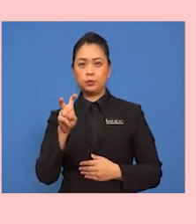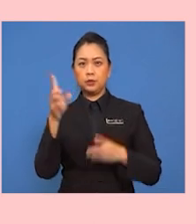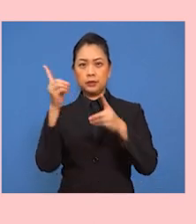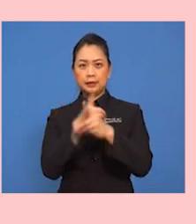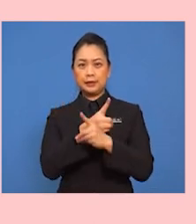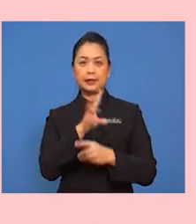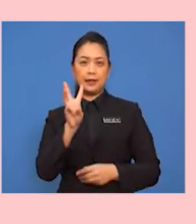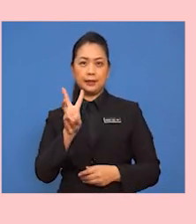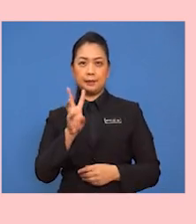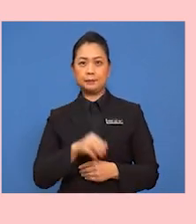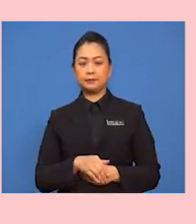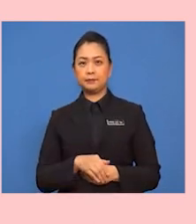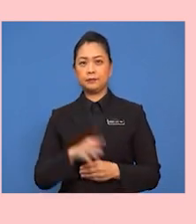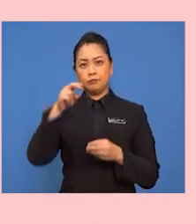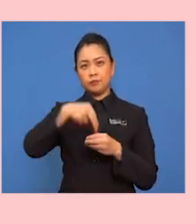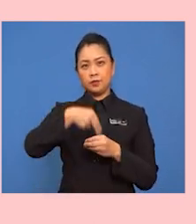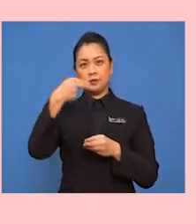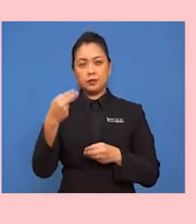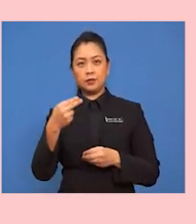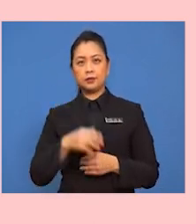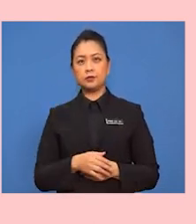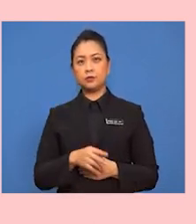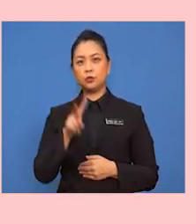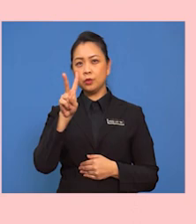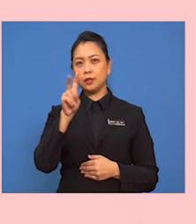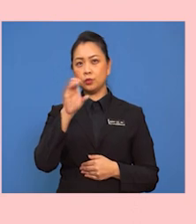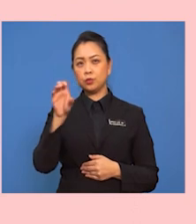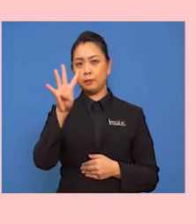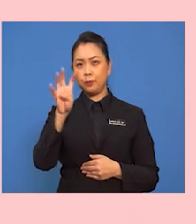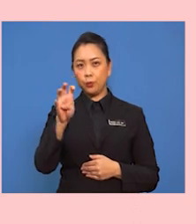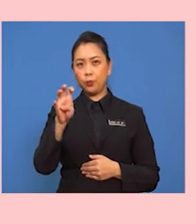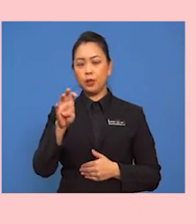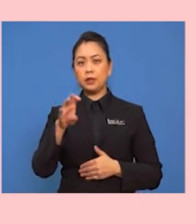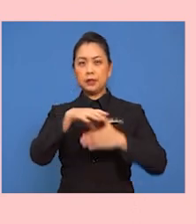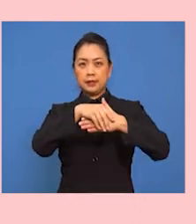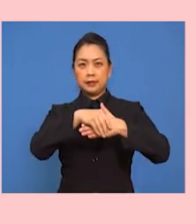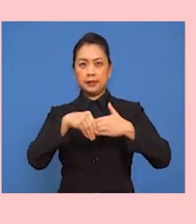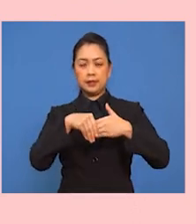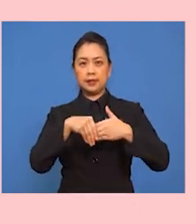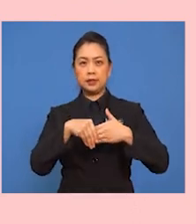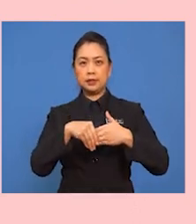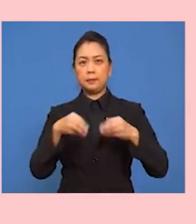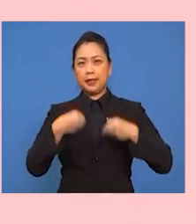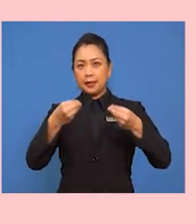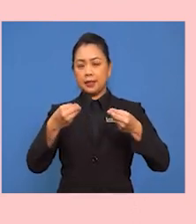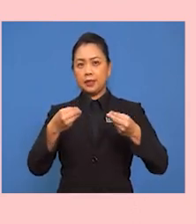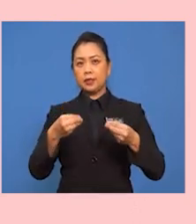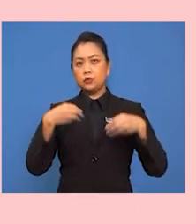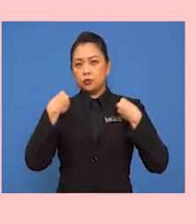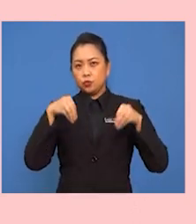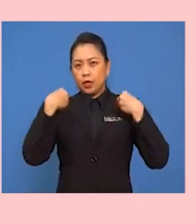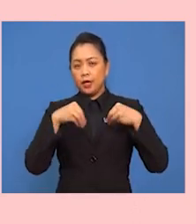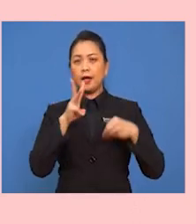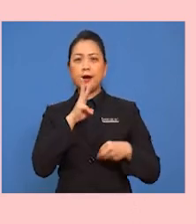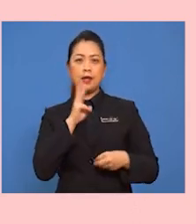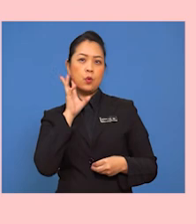darab 6 Menghasilkan 240 440 Bagi hasil jualan jus